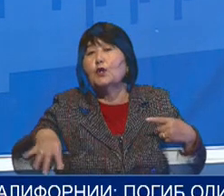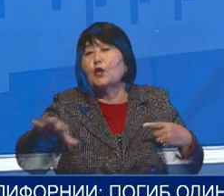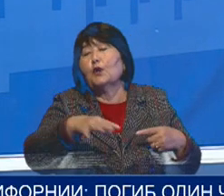30 млн